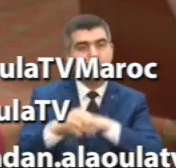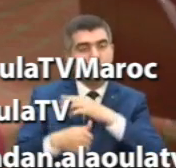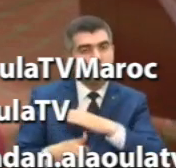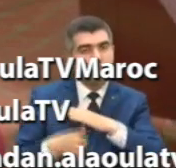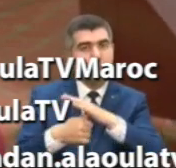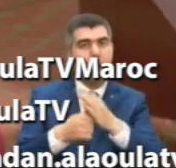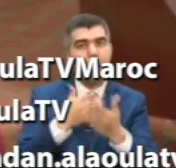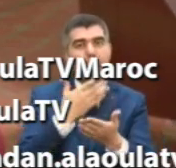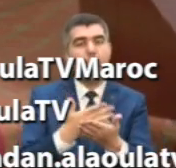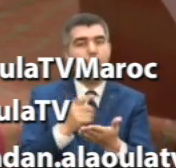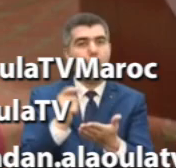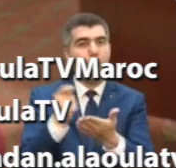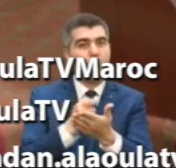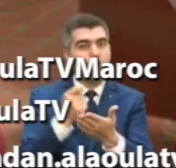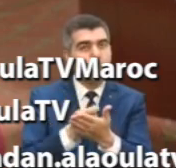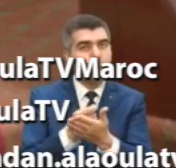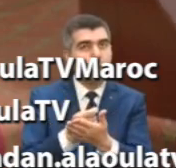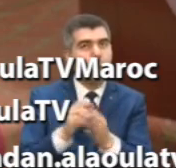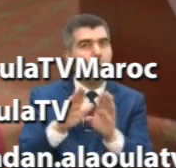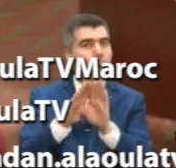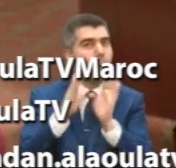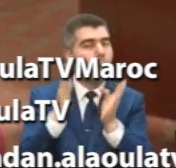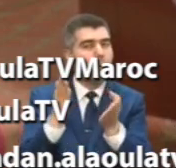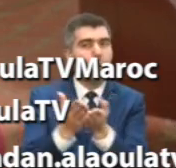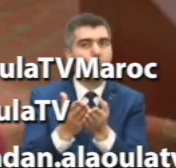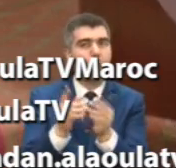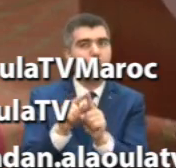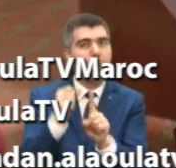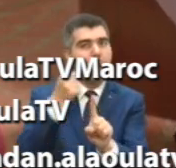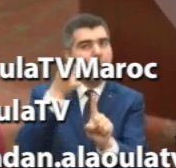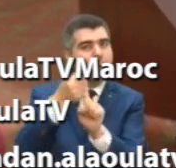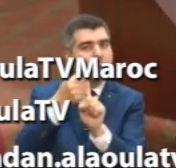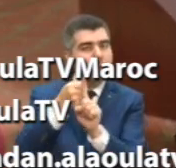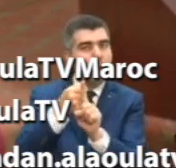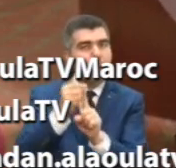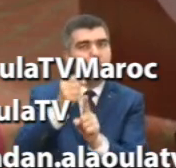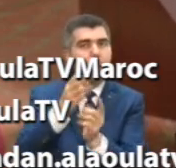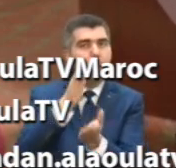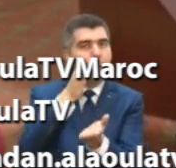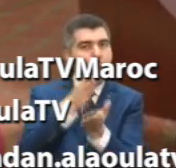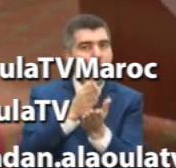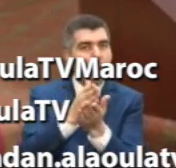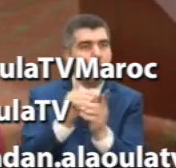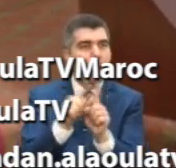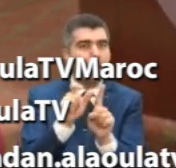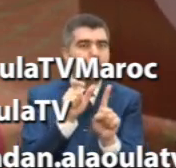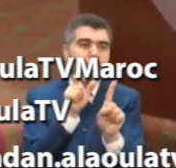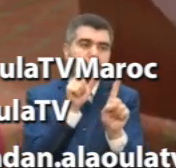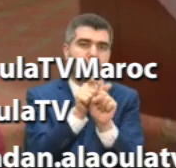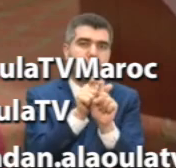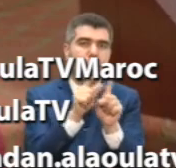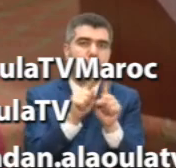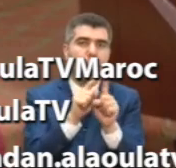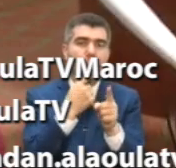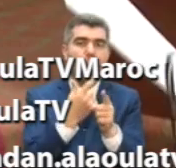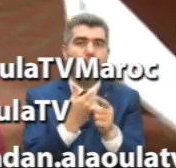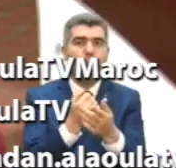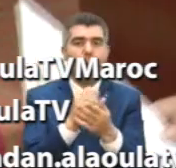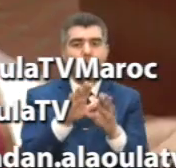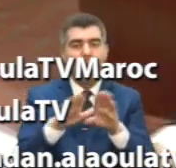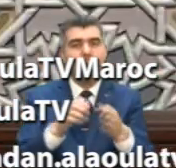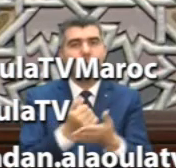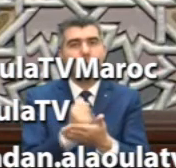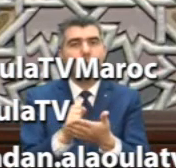للعدول وغالبية السادة العدول يقومون بواجبهم في التصدي لظاهرة الاستيلاء. شكرا.